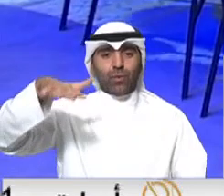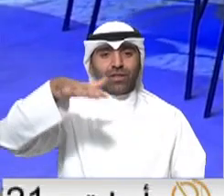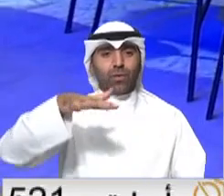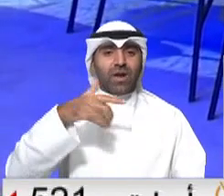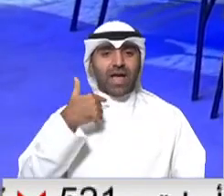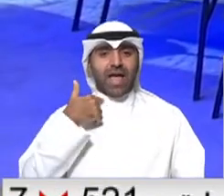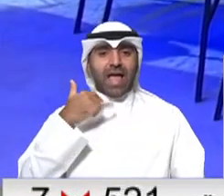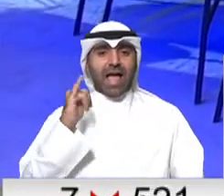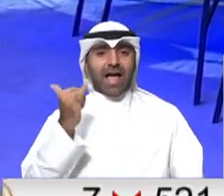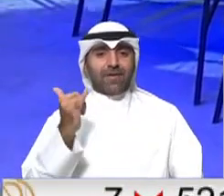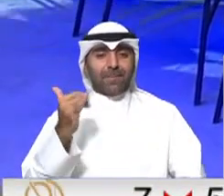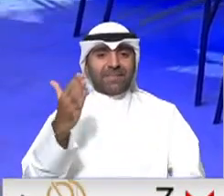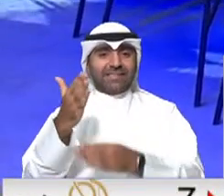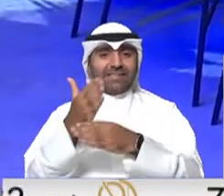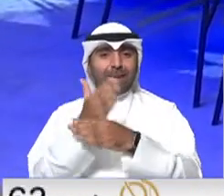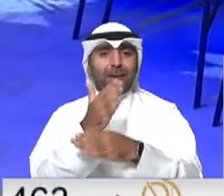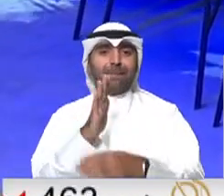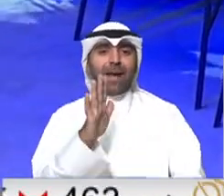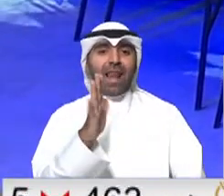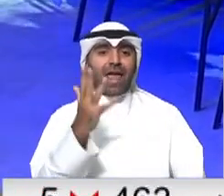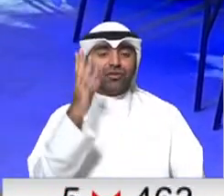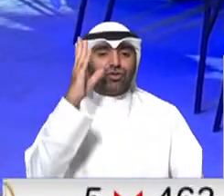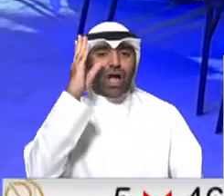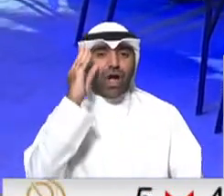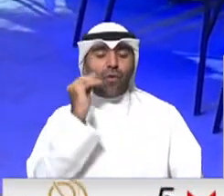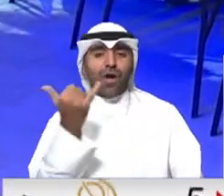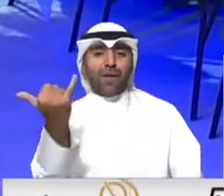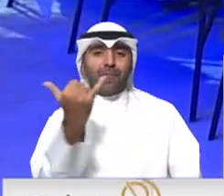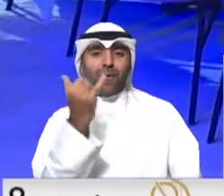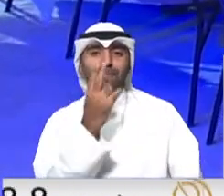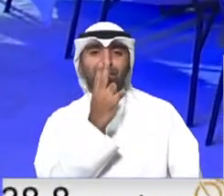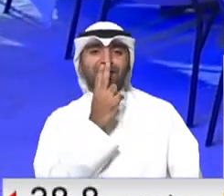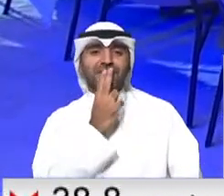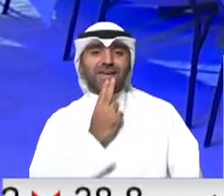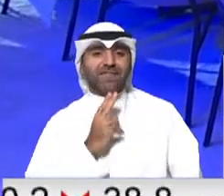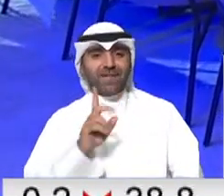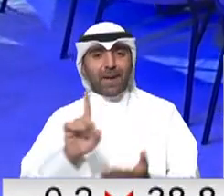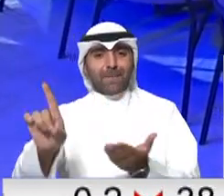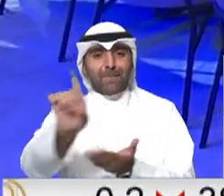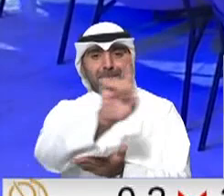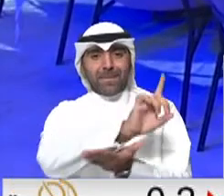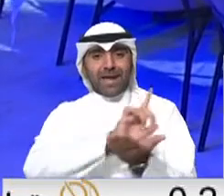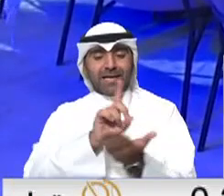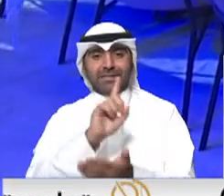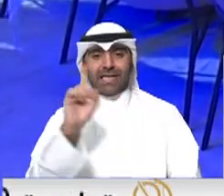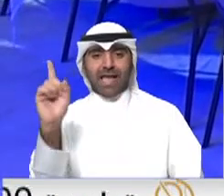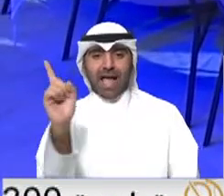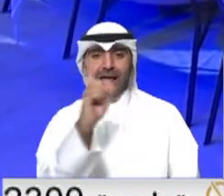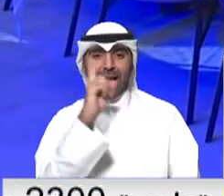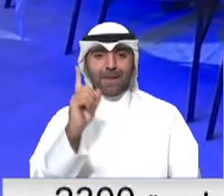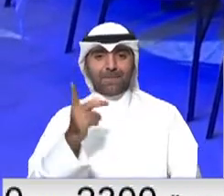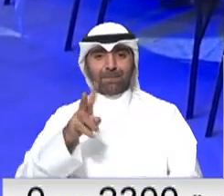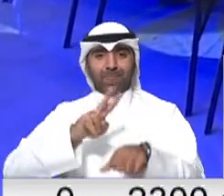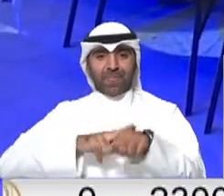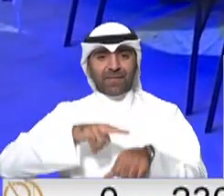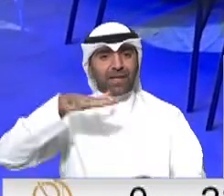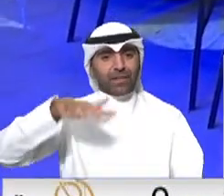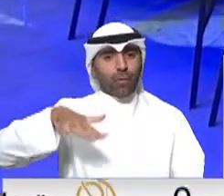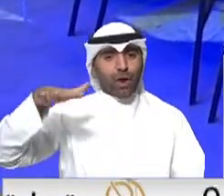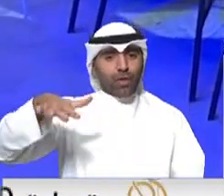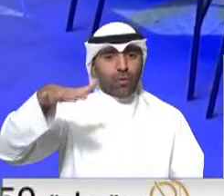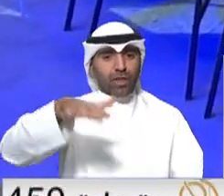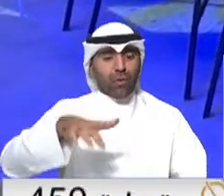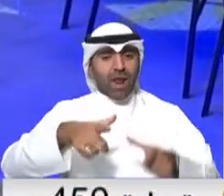العالمي أطلقت المملكة العربية السعودية في قمة العشرين، وأيضا هناك مبادرة الشرق الأوسط الأخضر التي